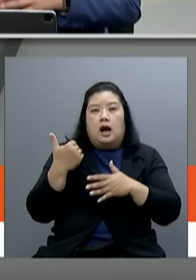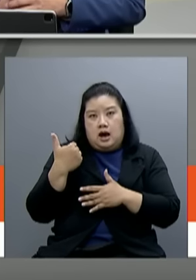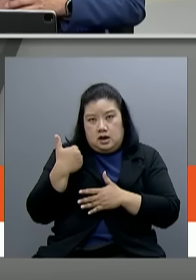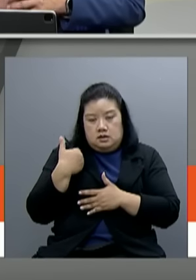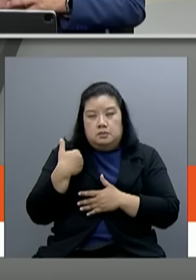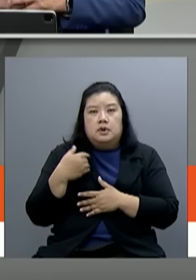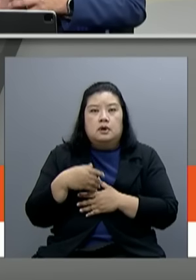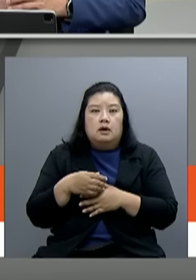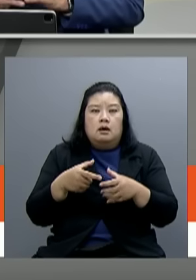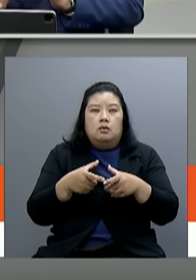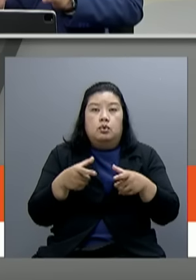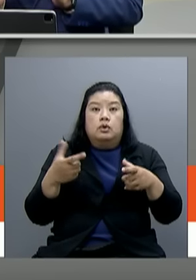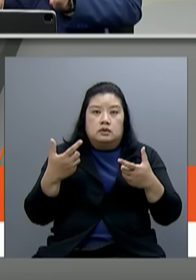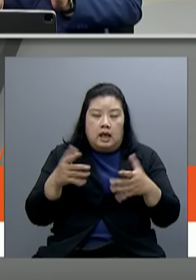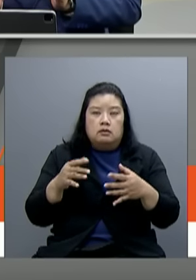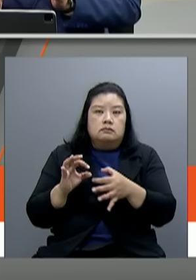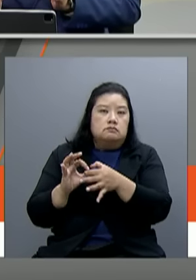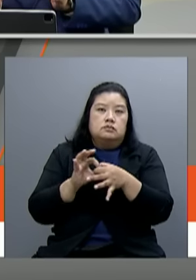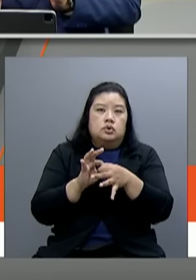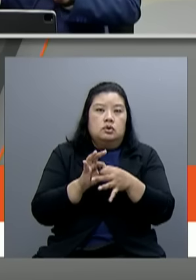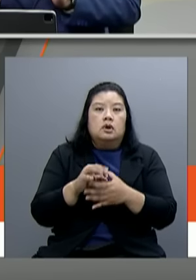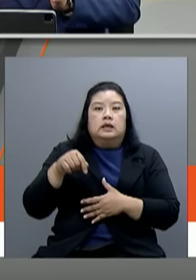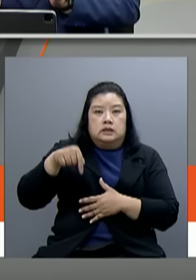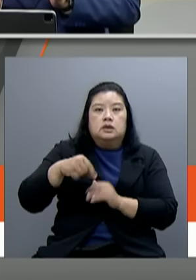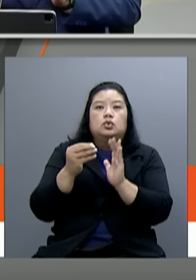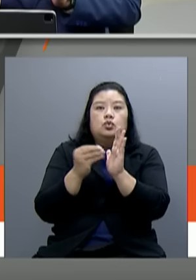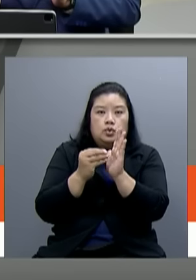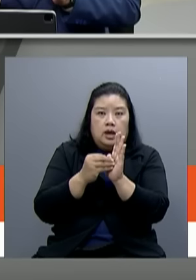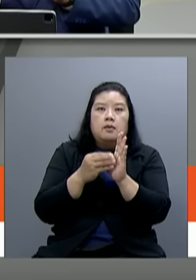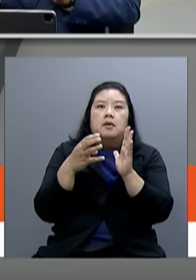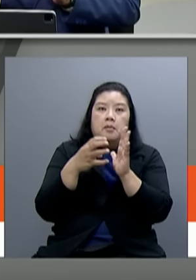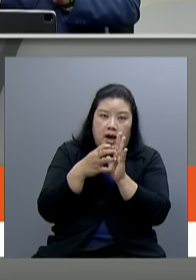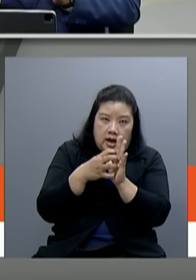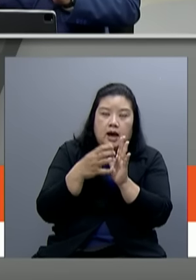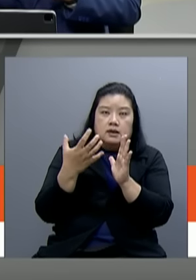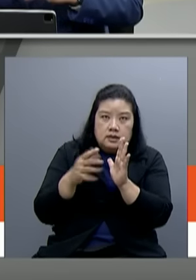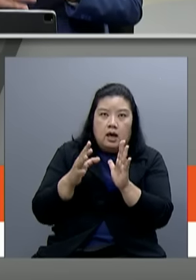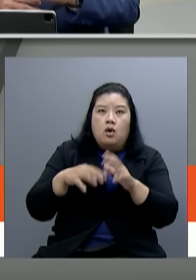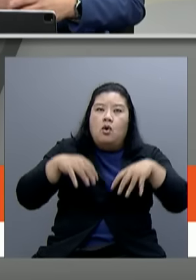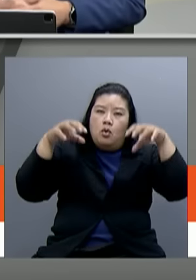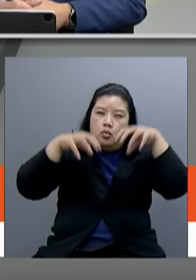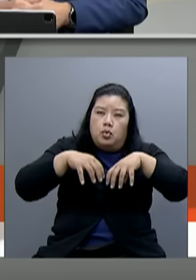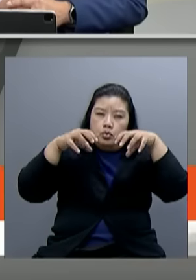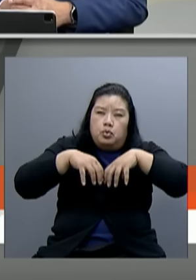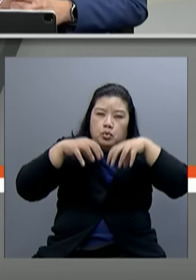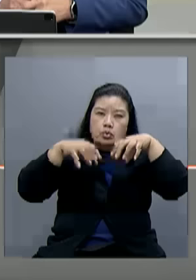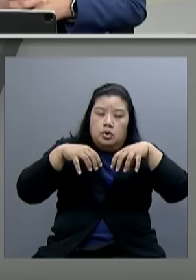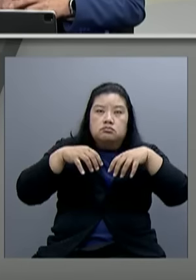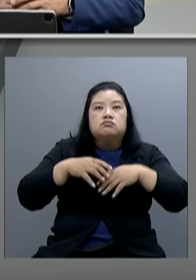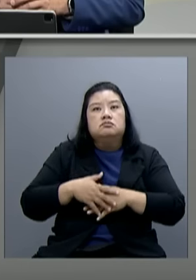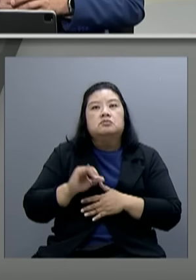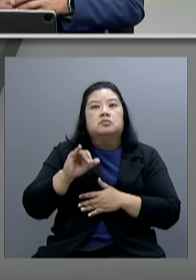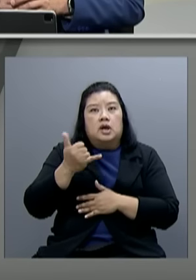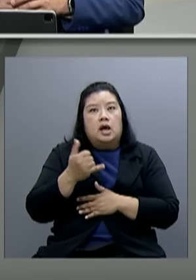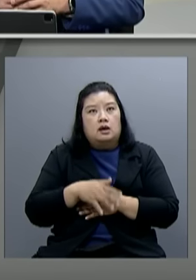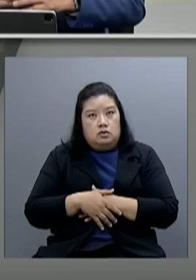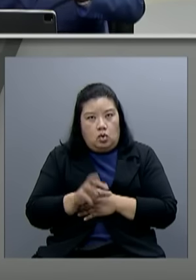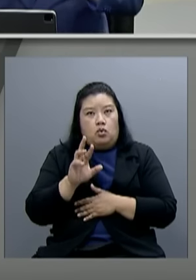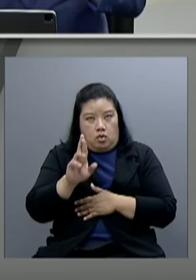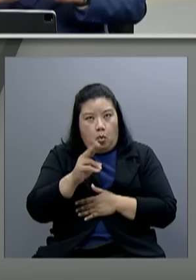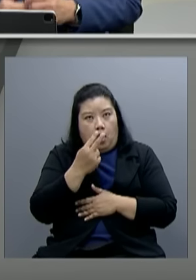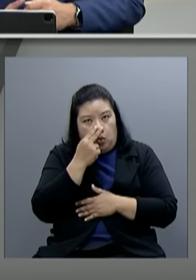สู่บริเวณภาคกลางนะครับแล้วก็อาจจะมีฝนตกนะครับอีกระลอกหนึ่งได้นะครับอันนี้ก็คือจะต้องมีการจับตาในส่วนนี้นะ